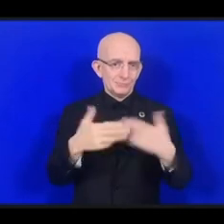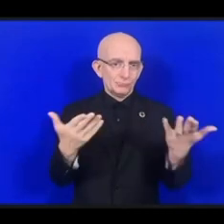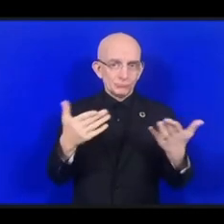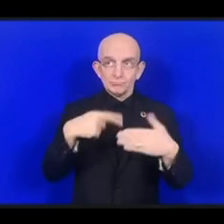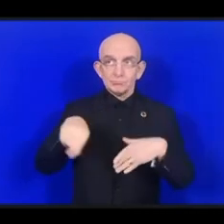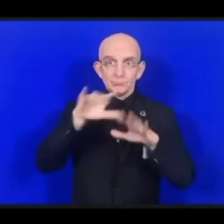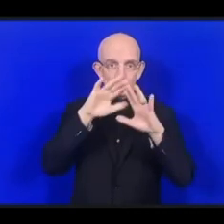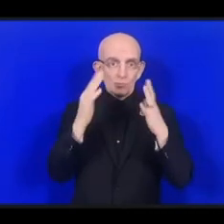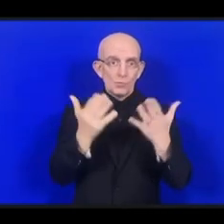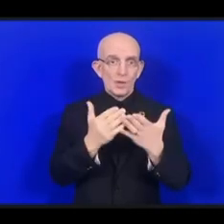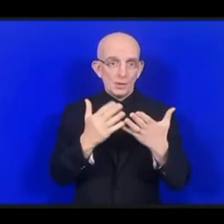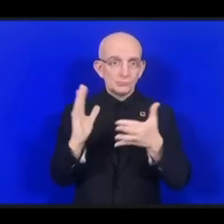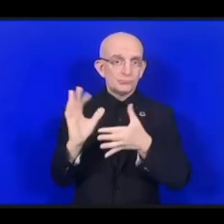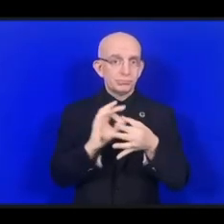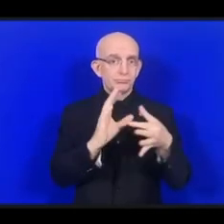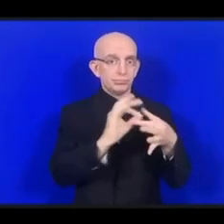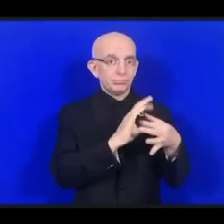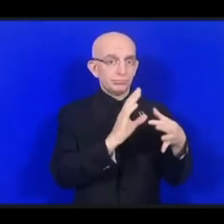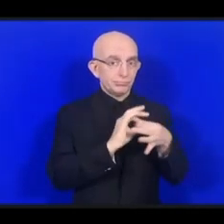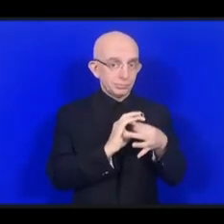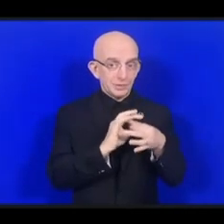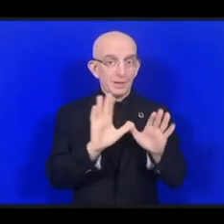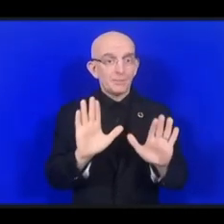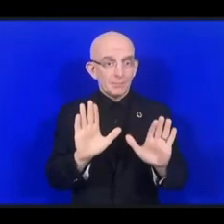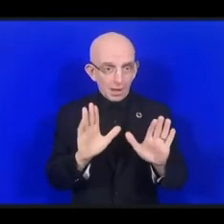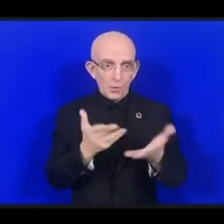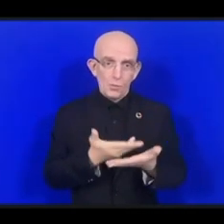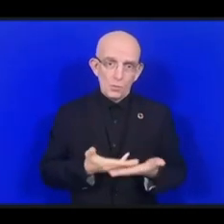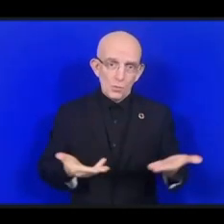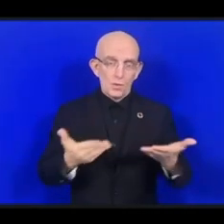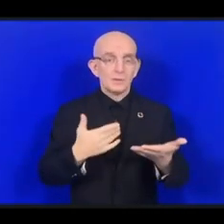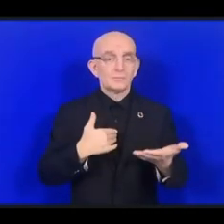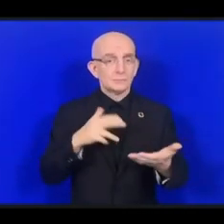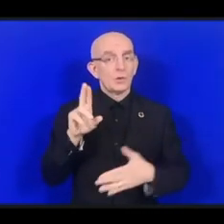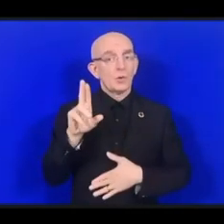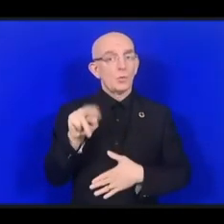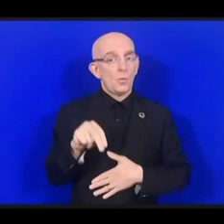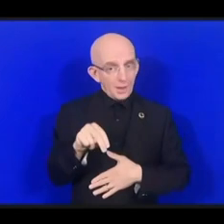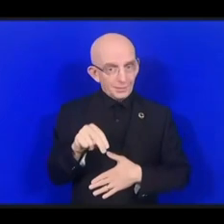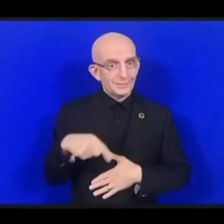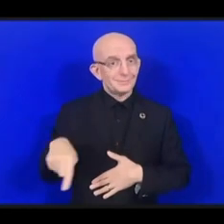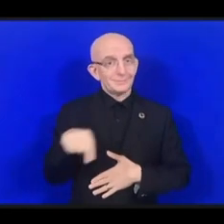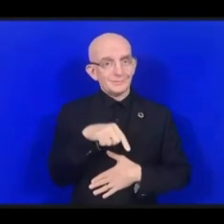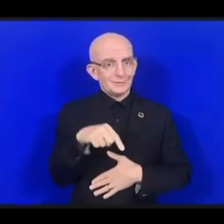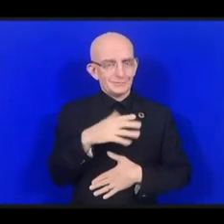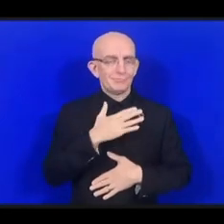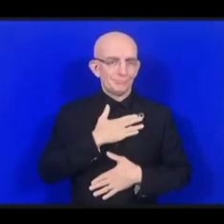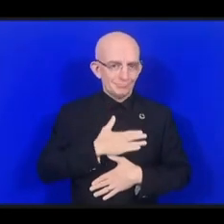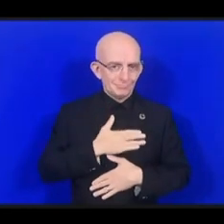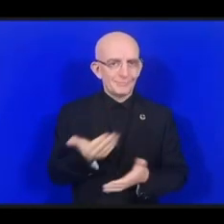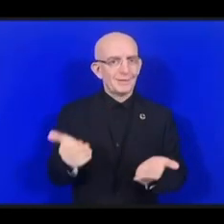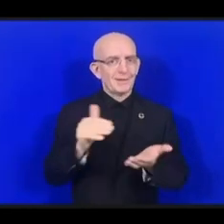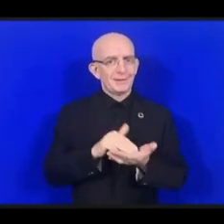表联合国，我再一次向东道主日本政府